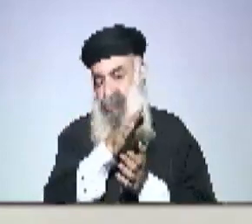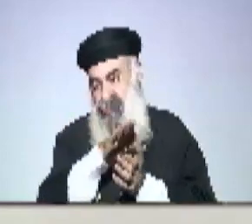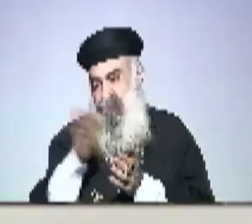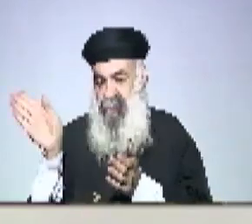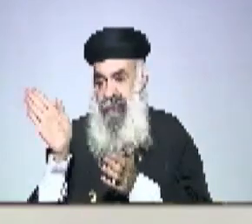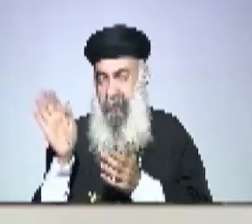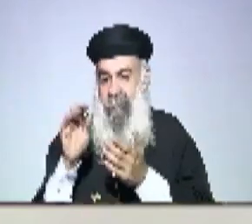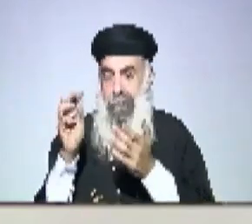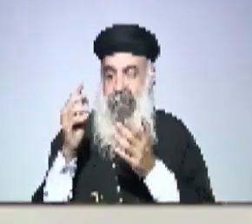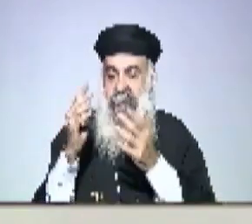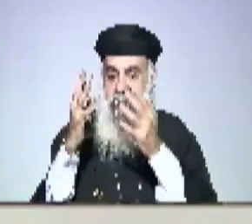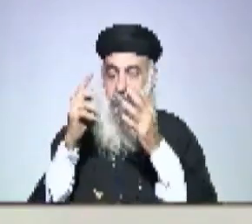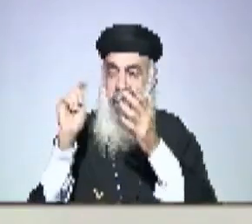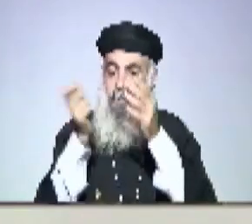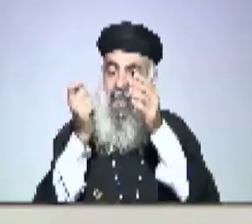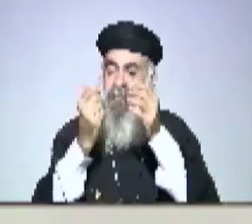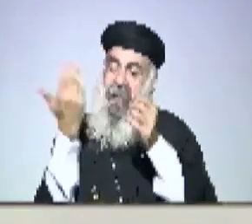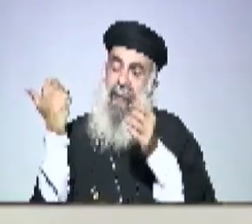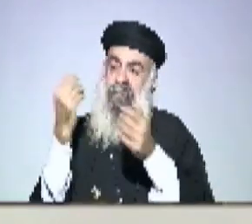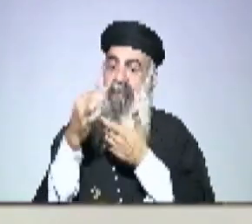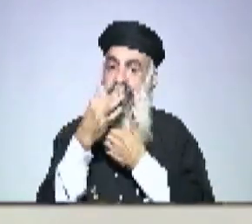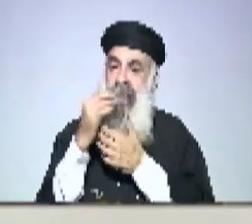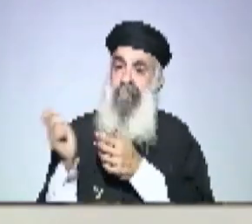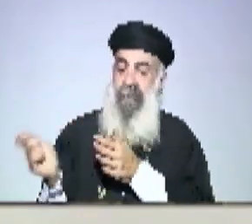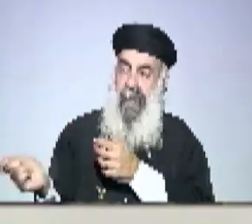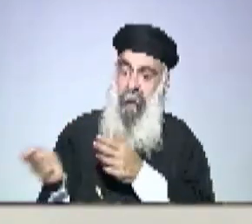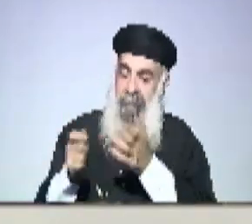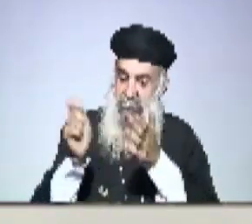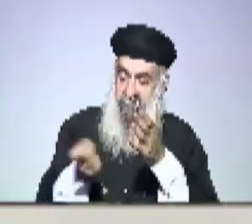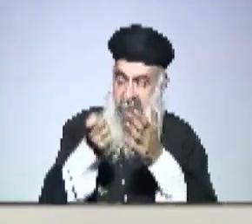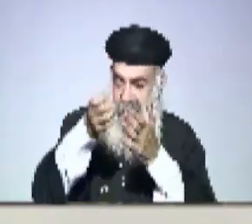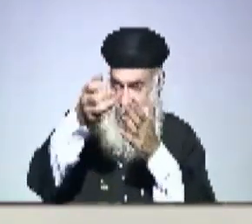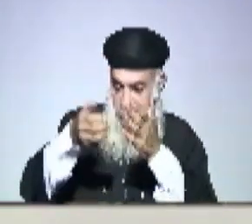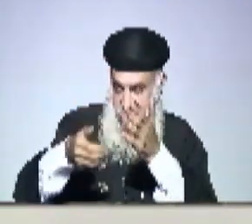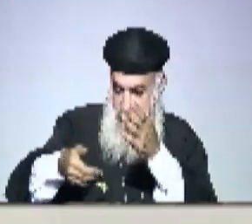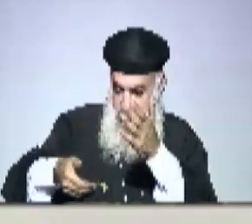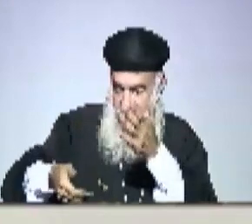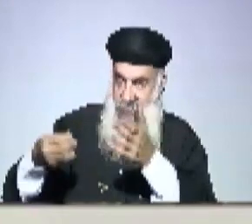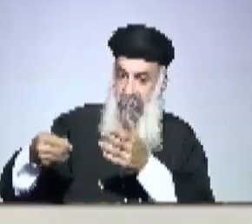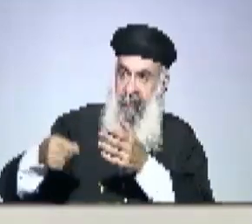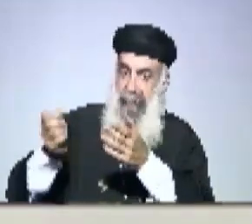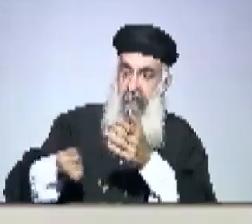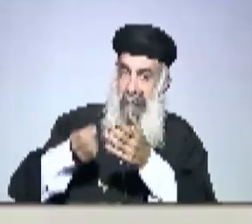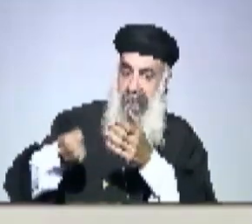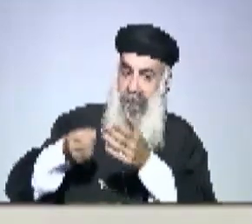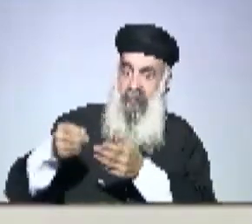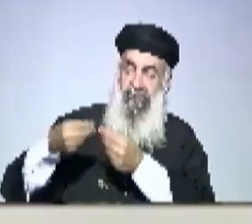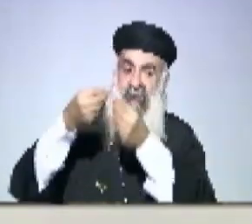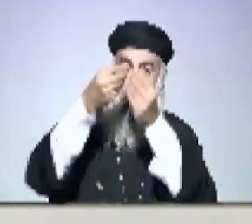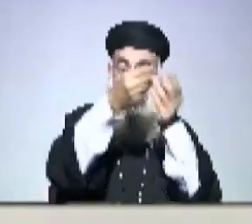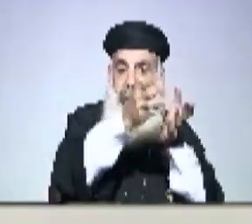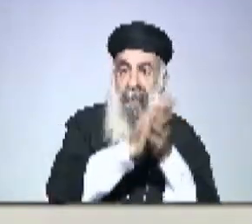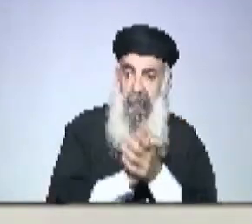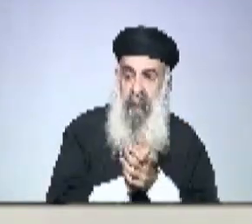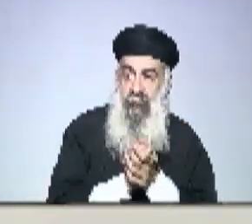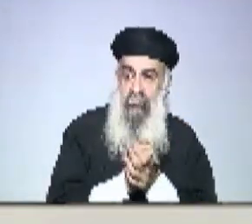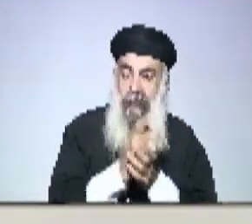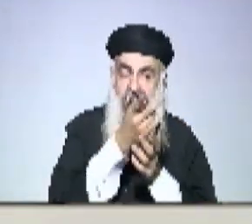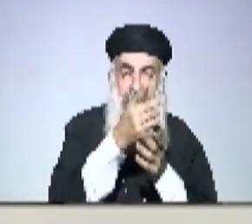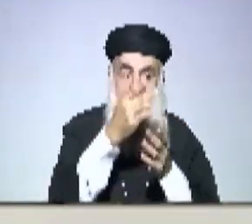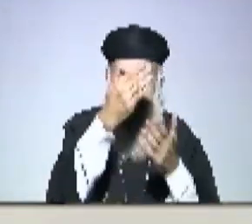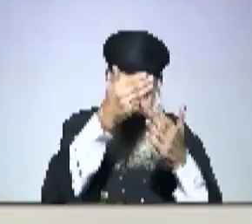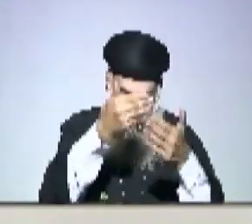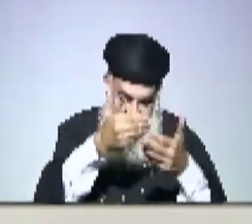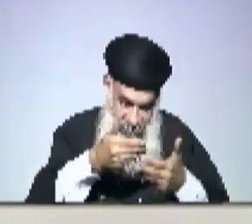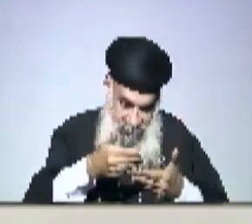قبل القداس ابعت مذكره فيها دراسه بحثيه للجنه الطقوس لجنه الطقوس